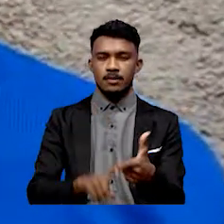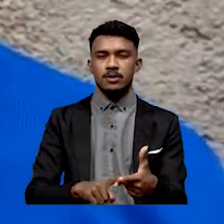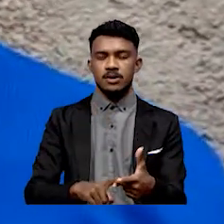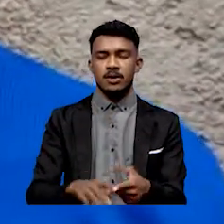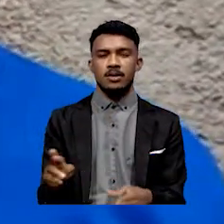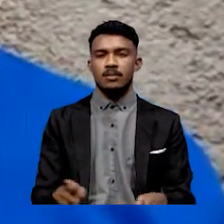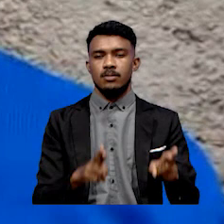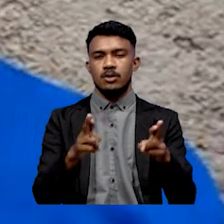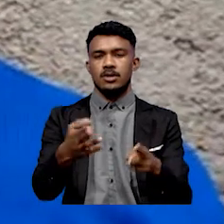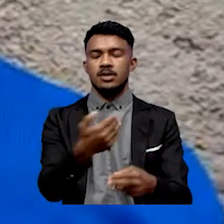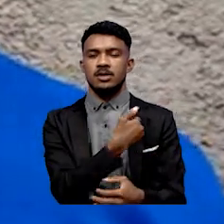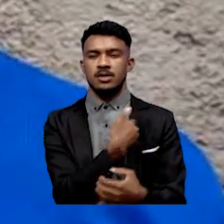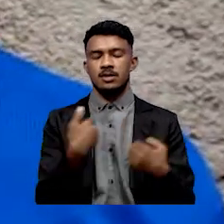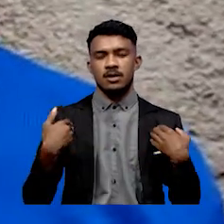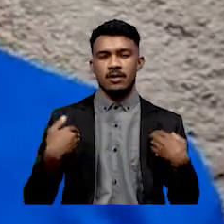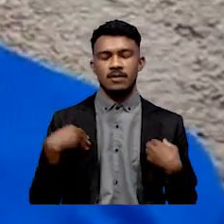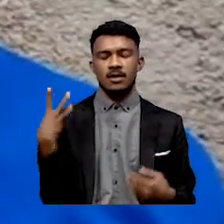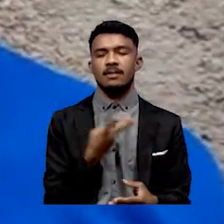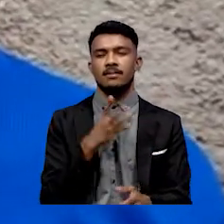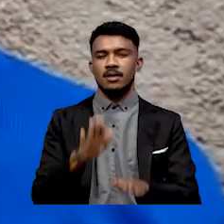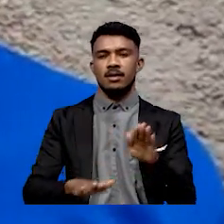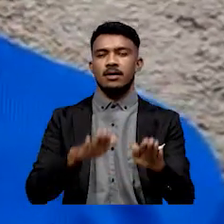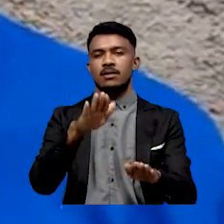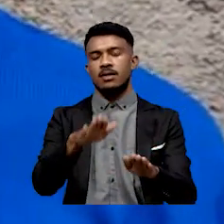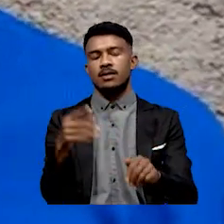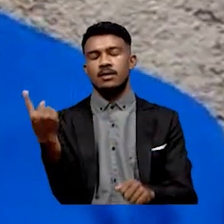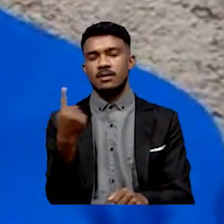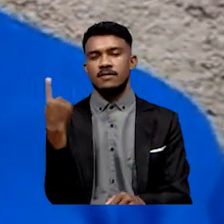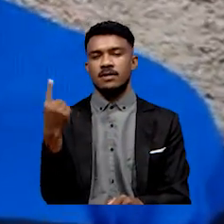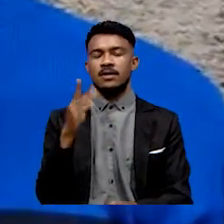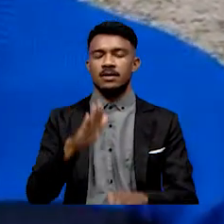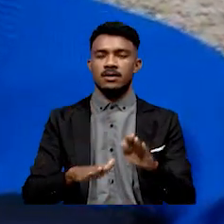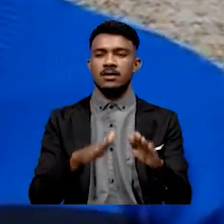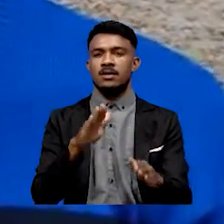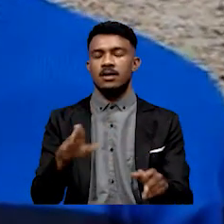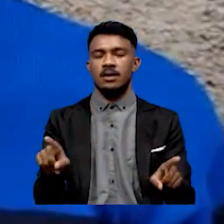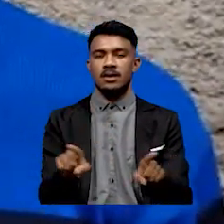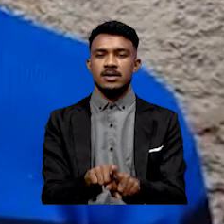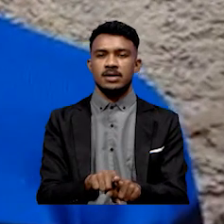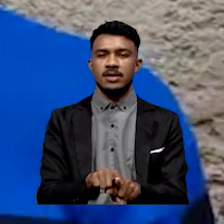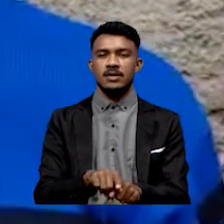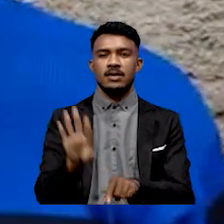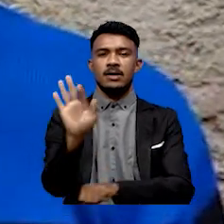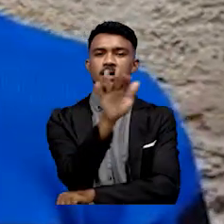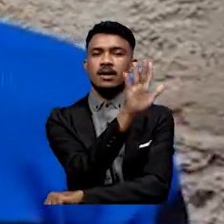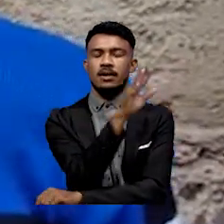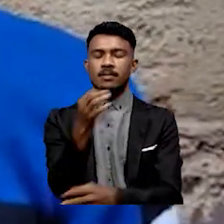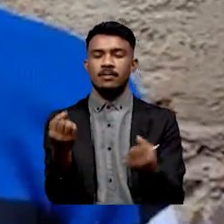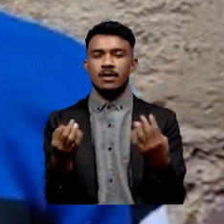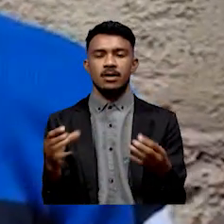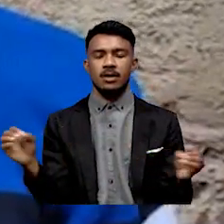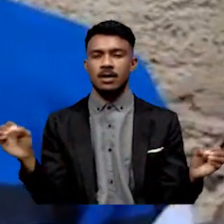iya, depois amnara lao, depois mo lao mos, iya ilaran det, la lao